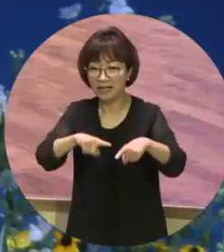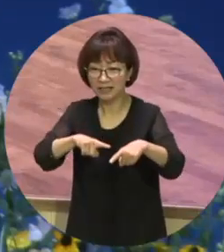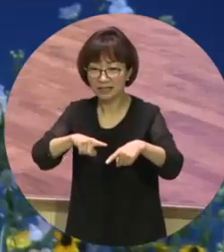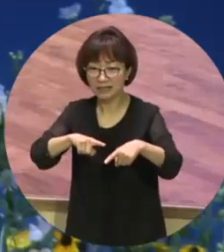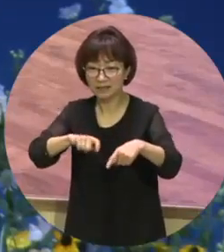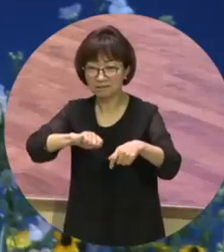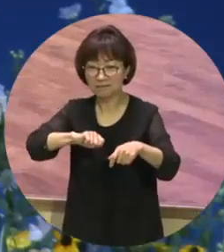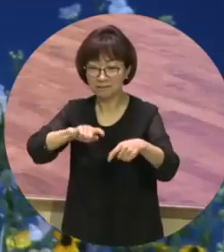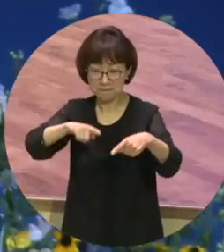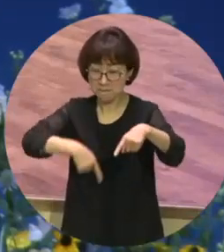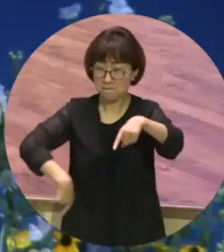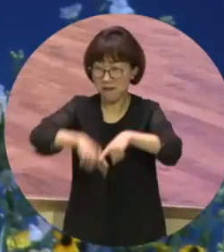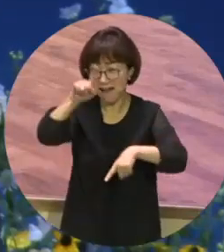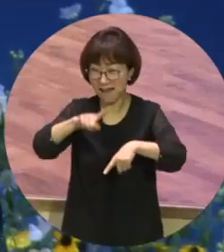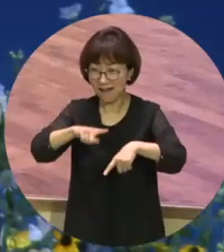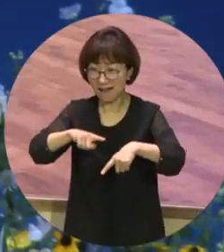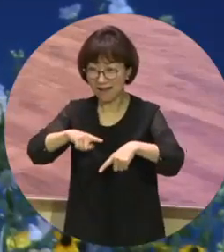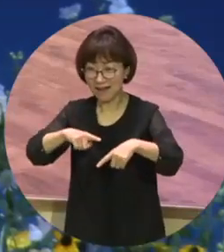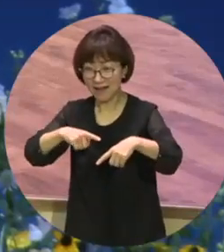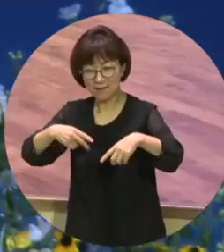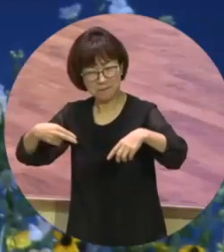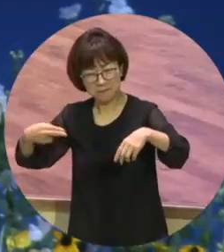결정적인 페널티킥을 받았어요.